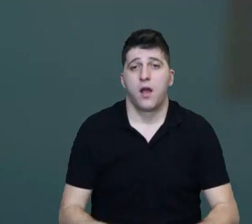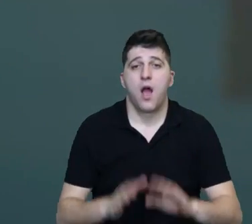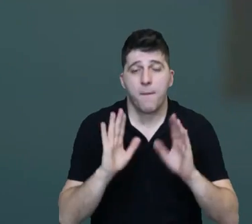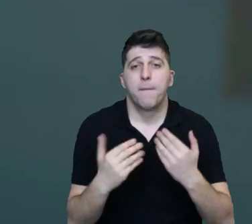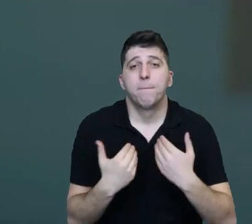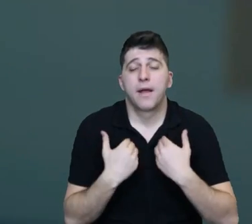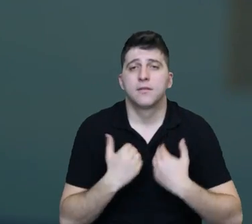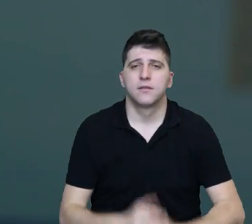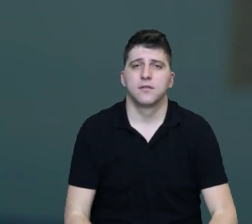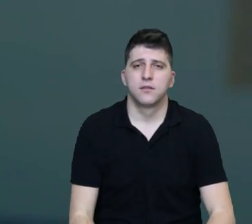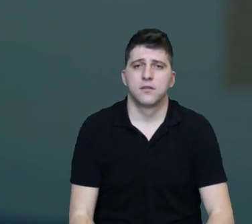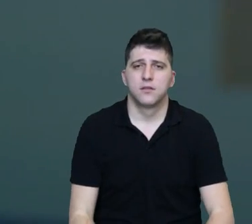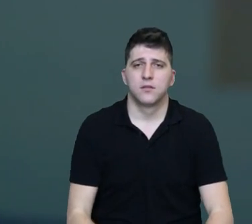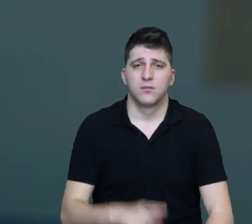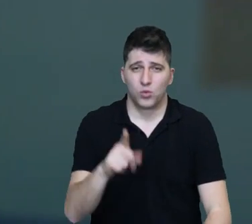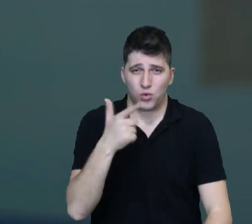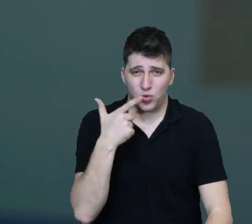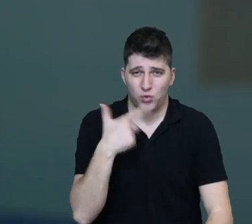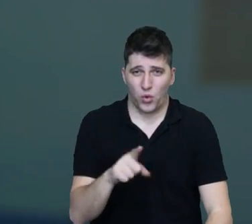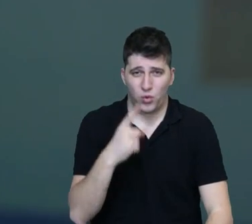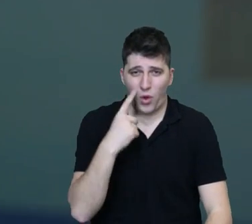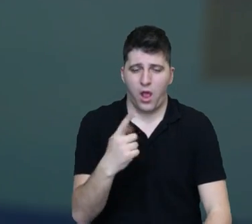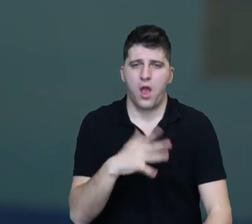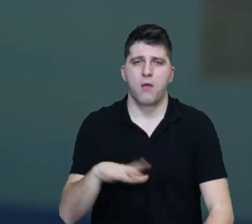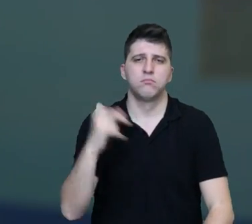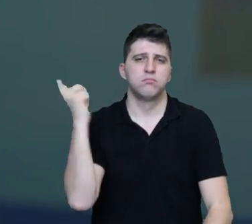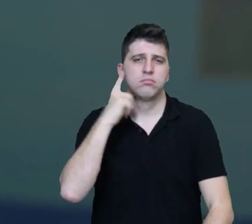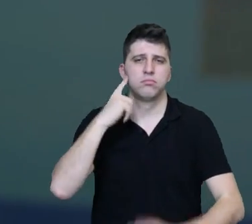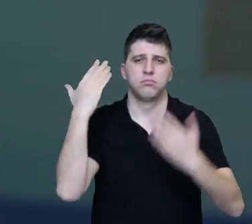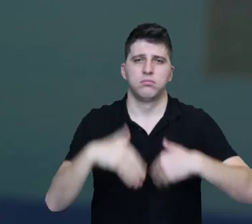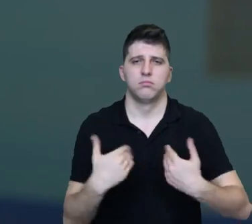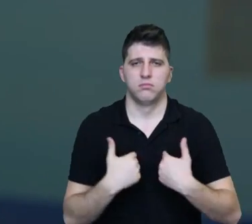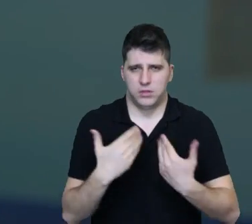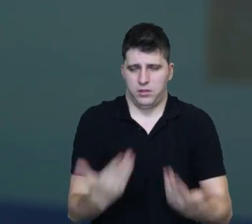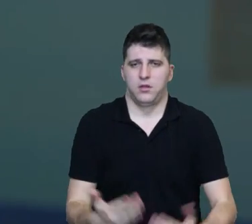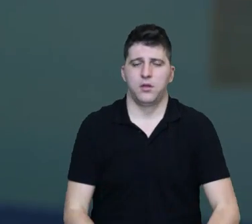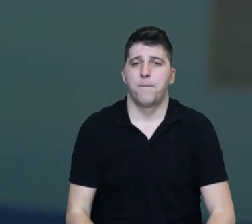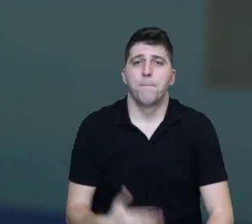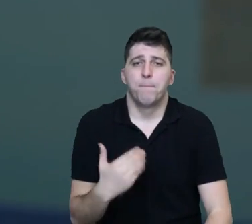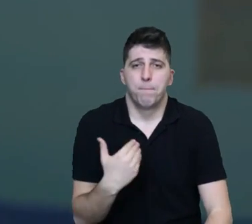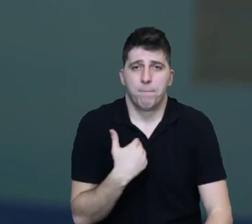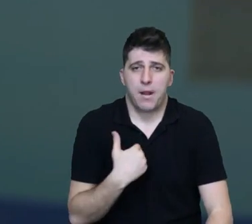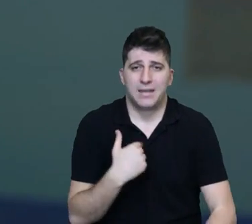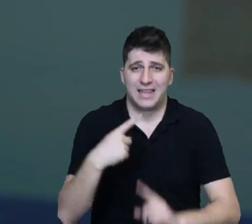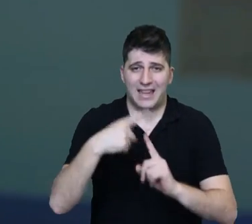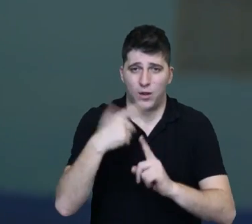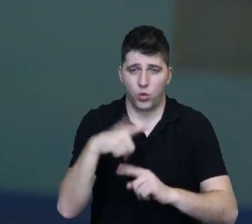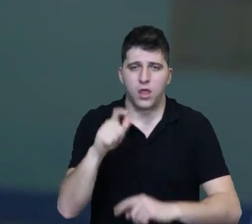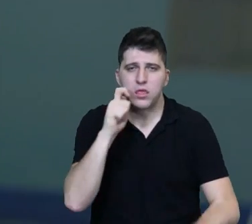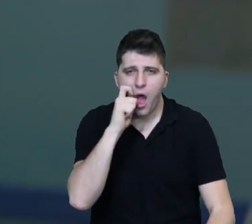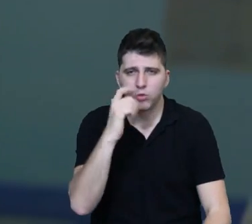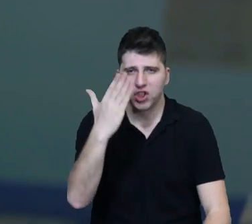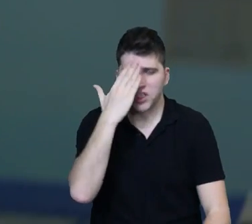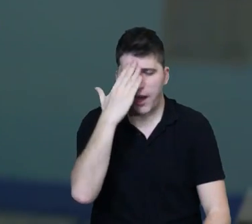Fakat ben bu kasabaya mal olmuş bir insanım ya. Kim yani? Bizim taraflının bir namusu,